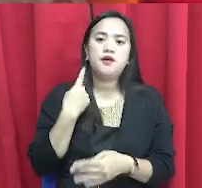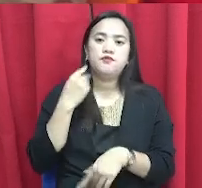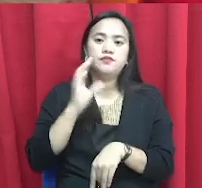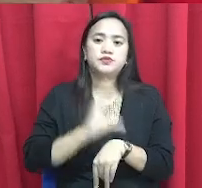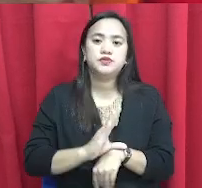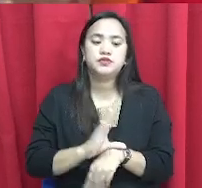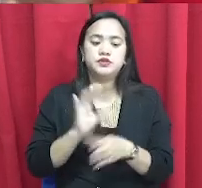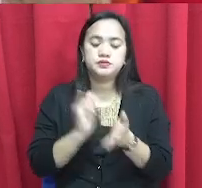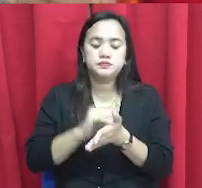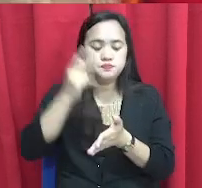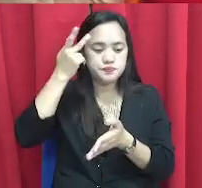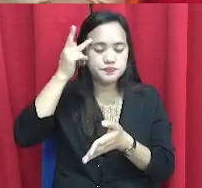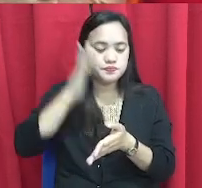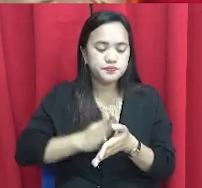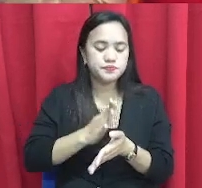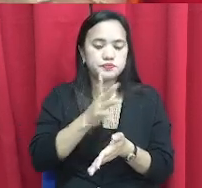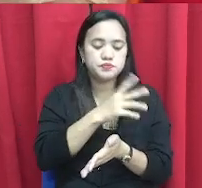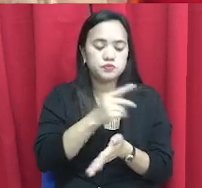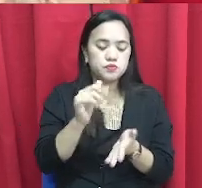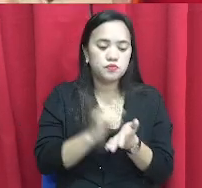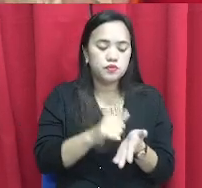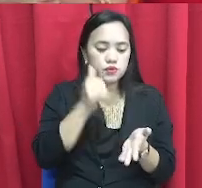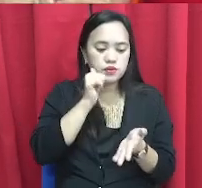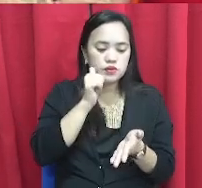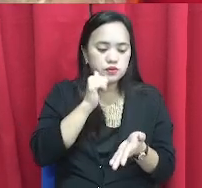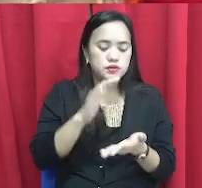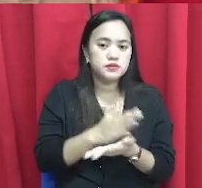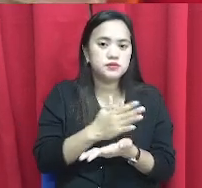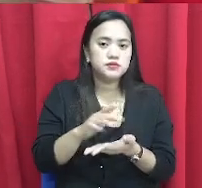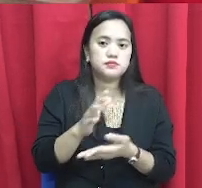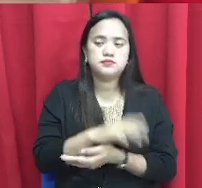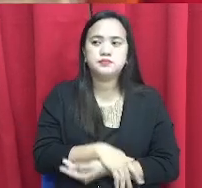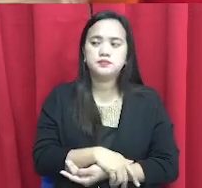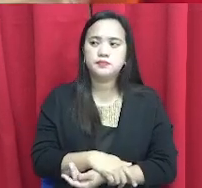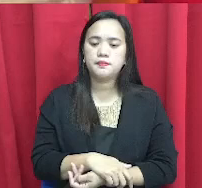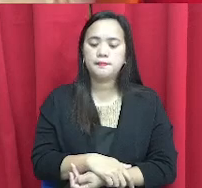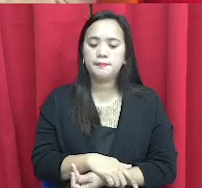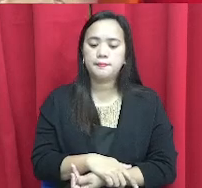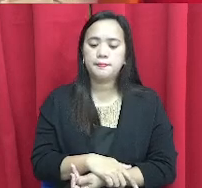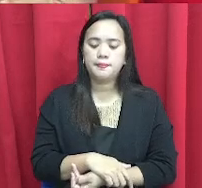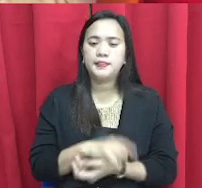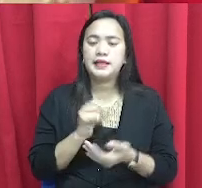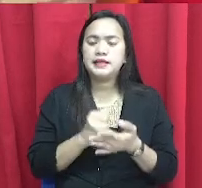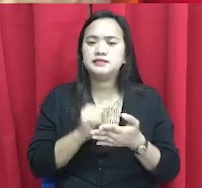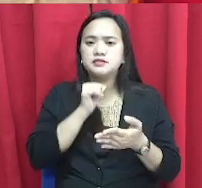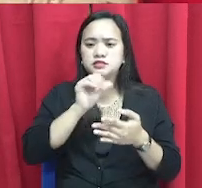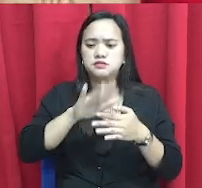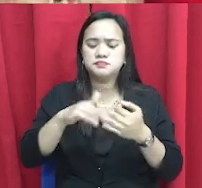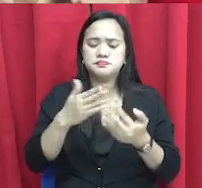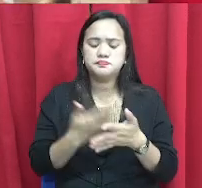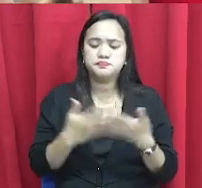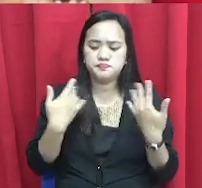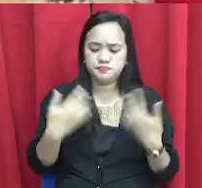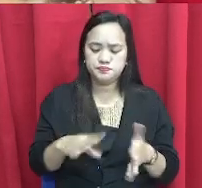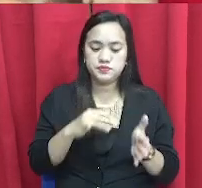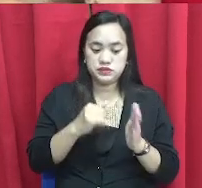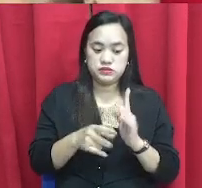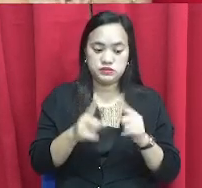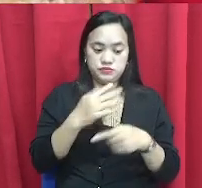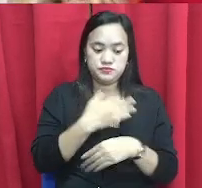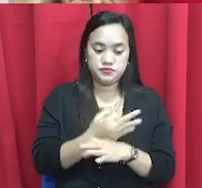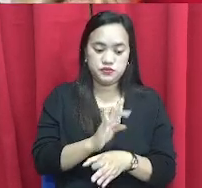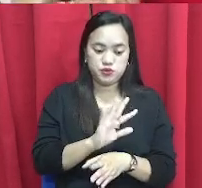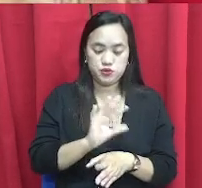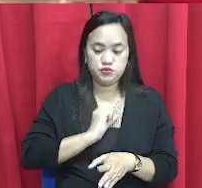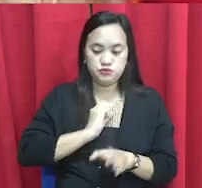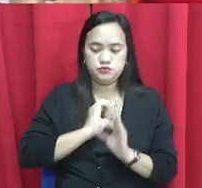pa ring Pastor Mayon ka pa ring salita ng Diyos na napapakinggan therefore hindi pa naman huli ang lahat para maayos mo at ma-establish